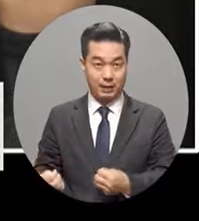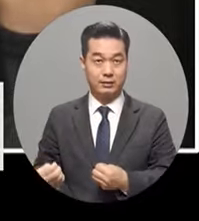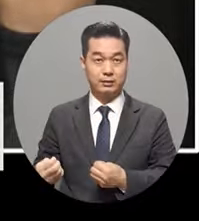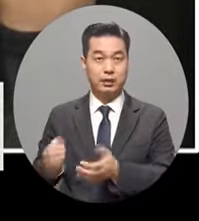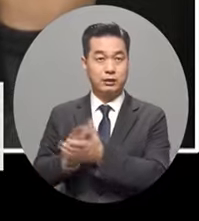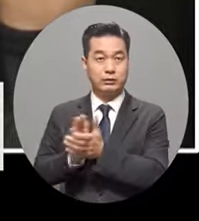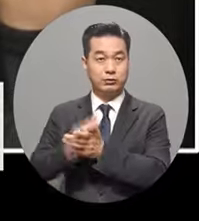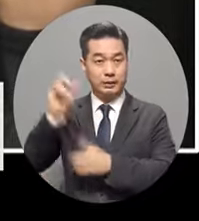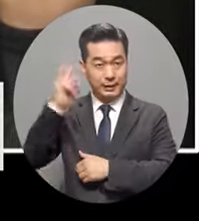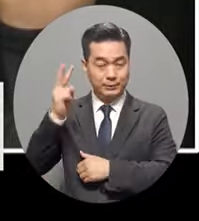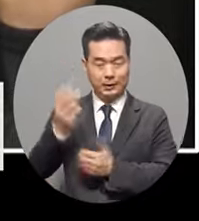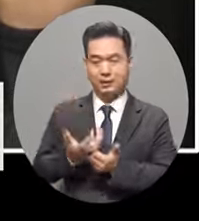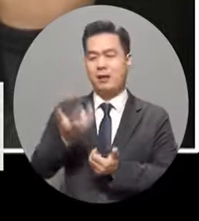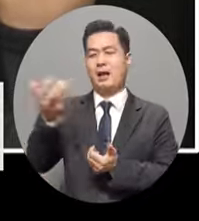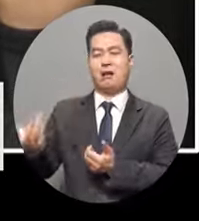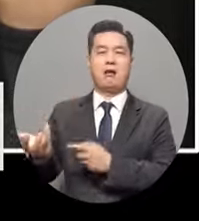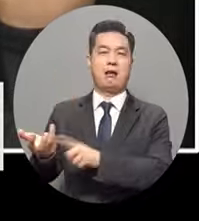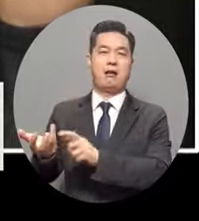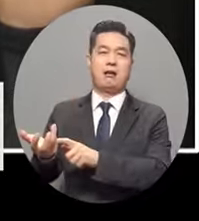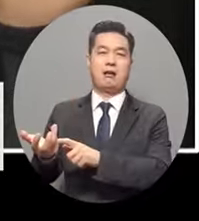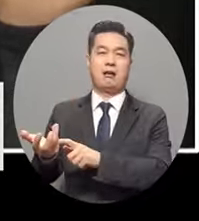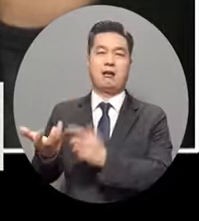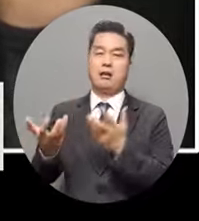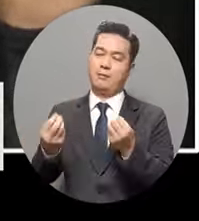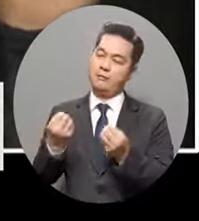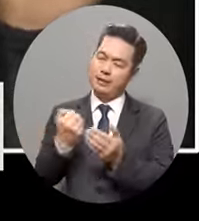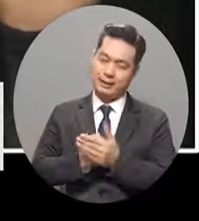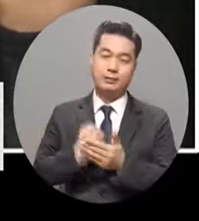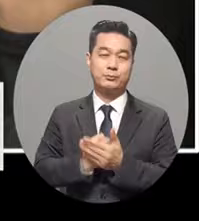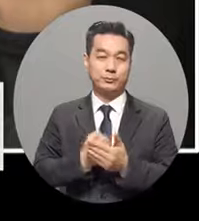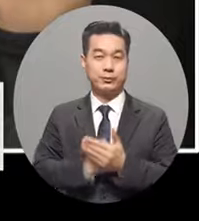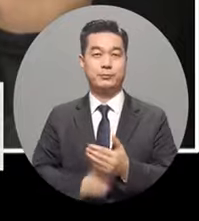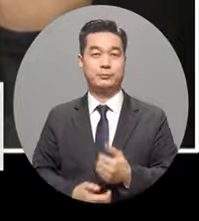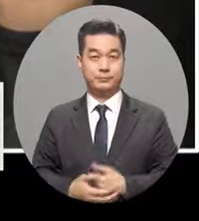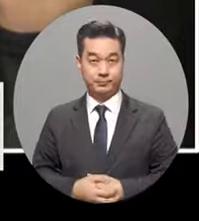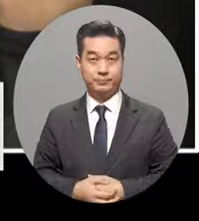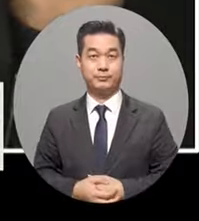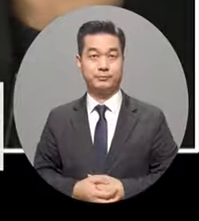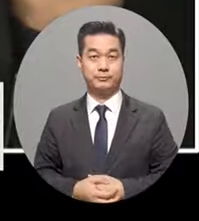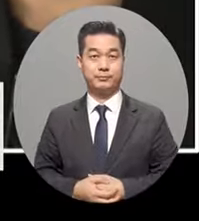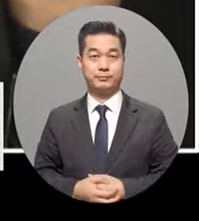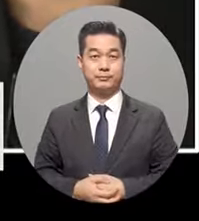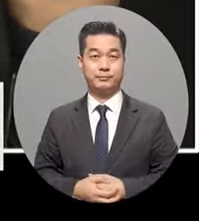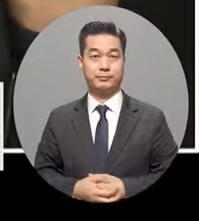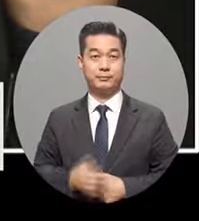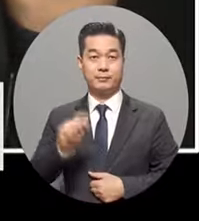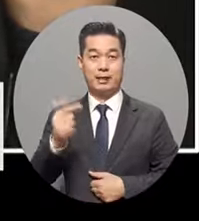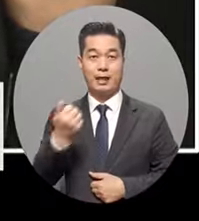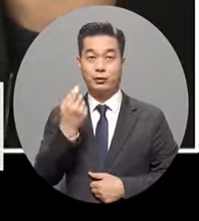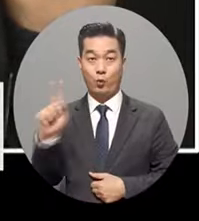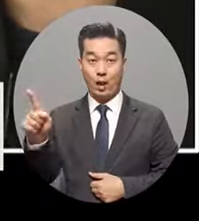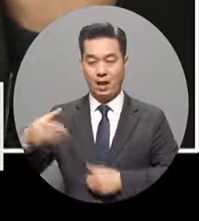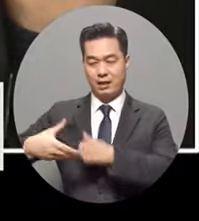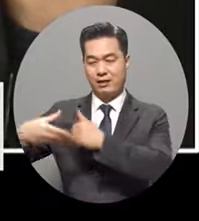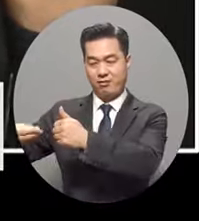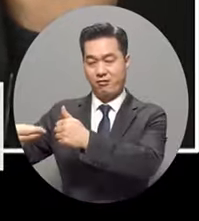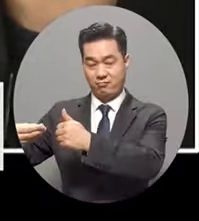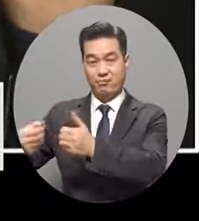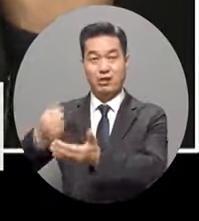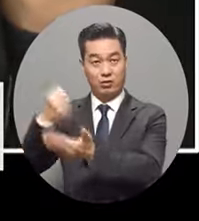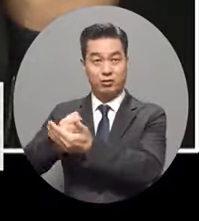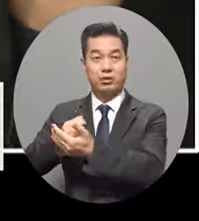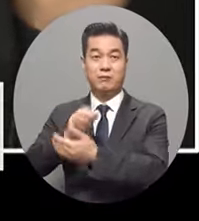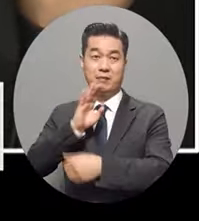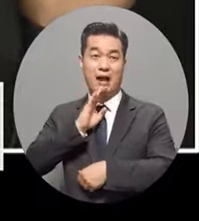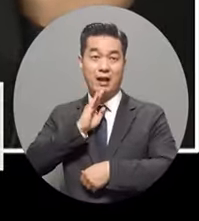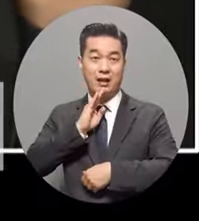친구가 뭐 이렇게 갑자기 가게 돼가지고 많이 아쉽죠. 하나의 결정이 틀리지 않다라는 거를 저는 또